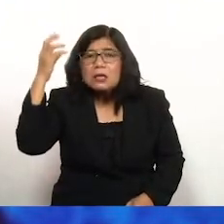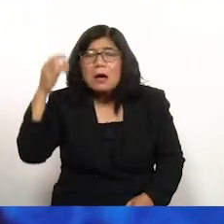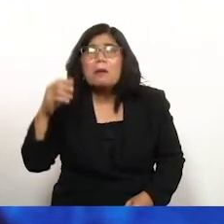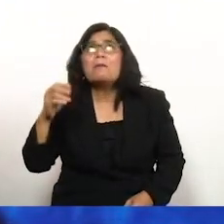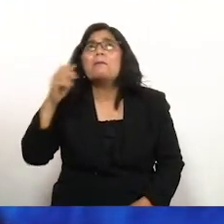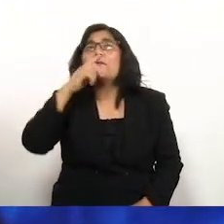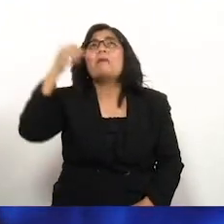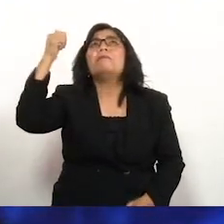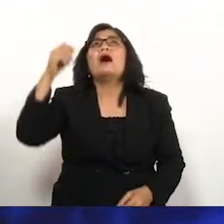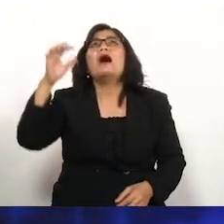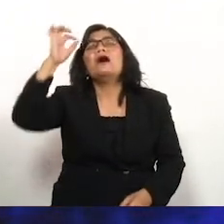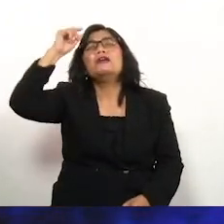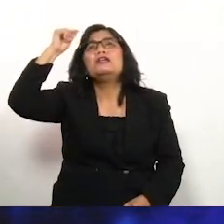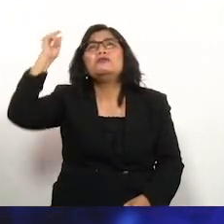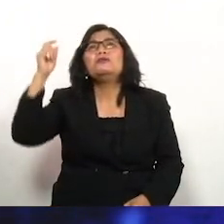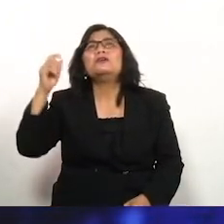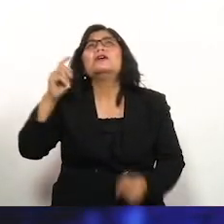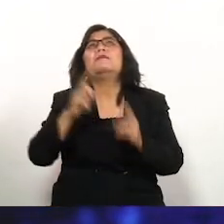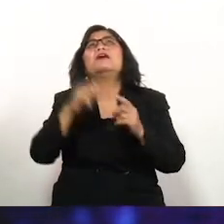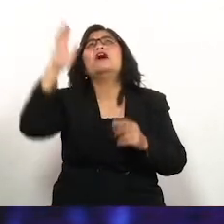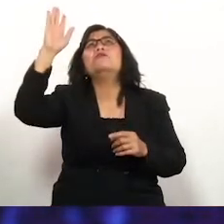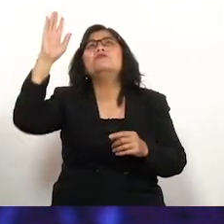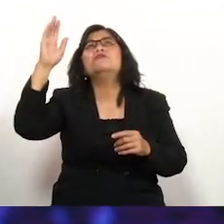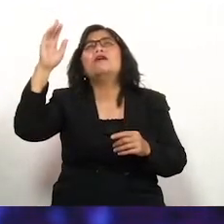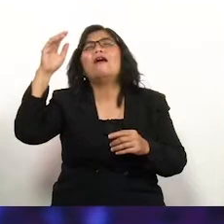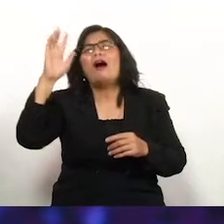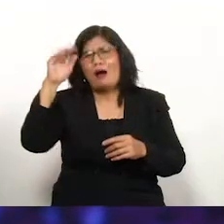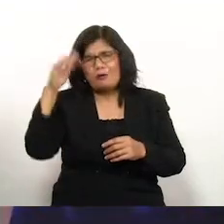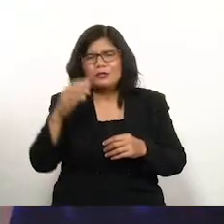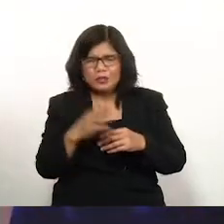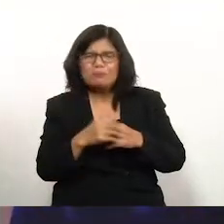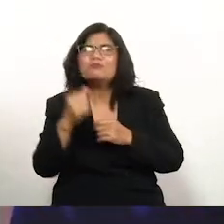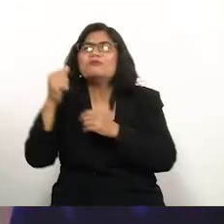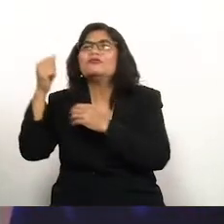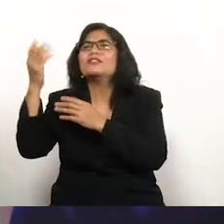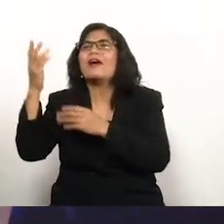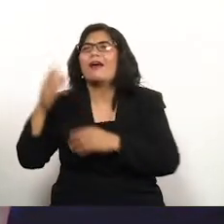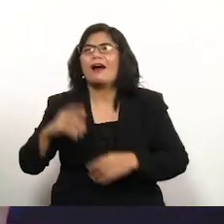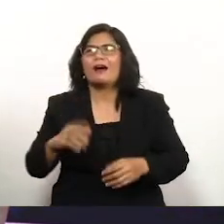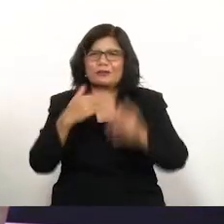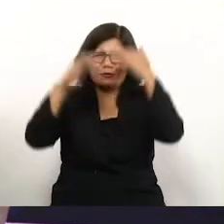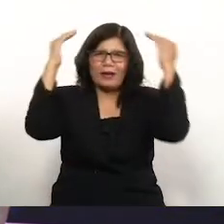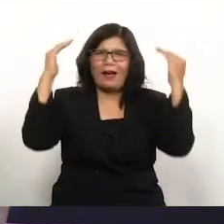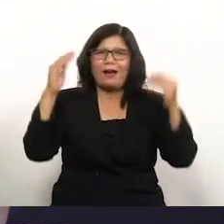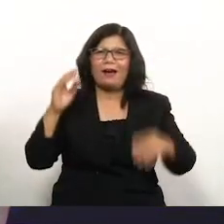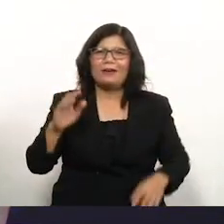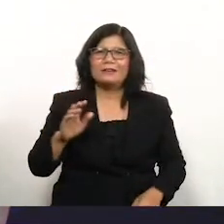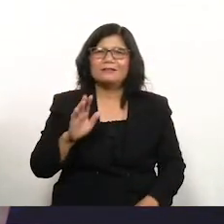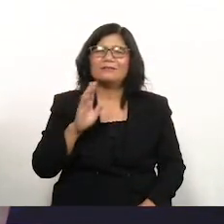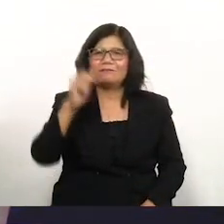ku rindu kepadamu kalau kau rindu sama Tuhan kerja keras Hai berjuang menangkan